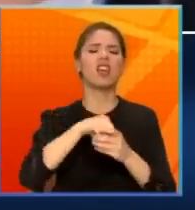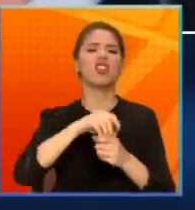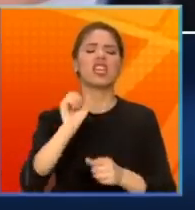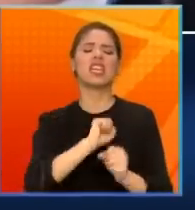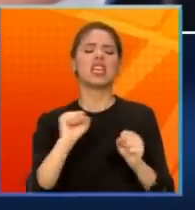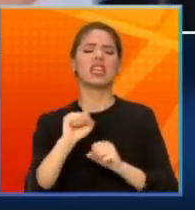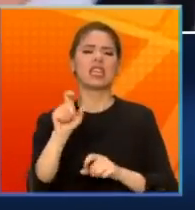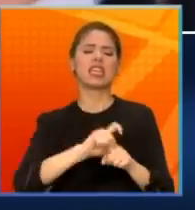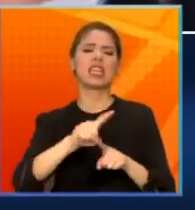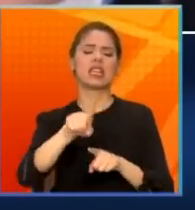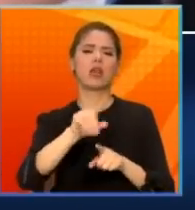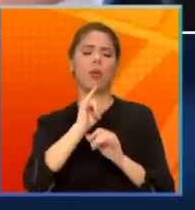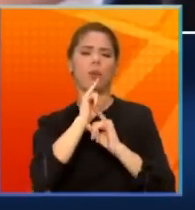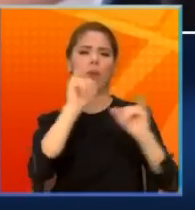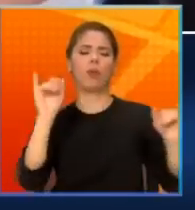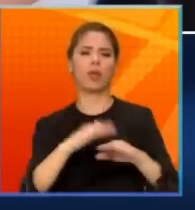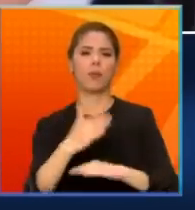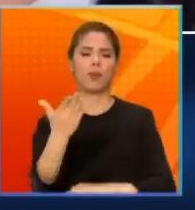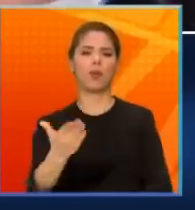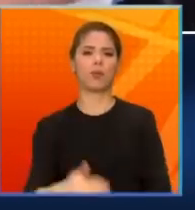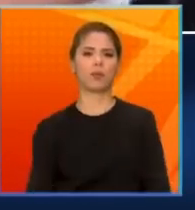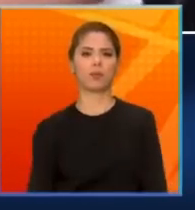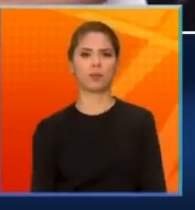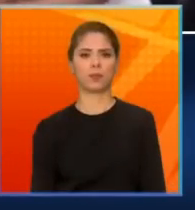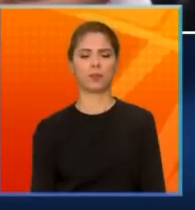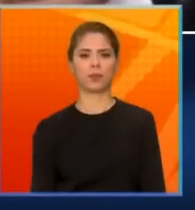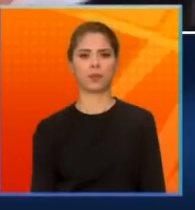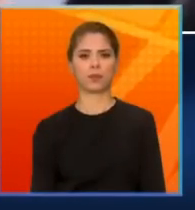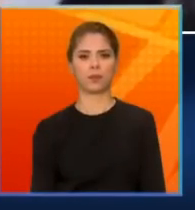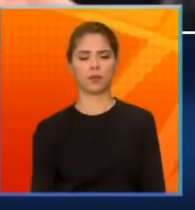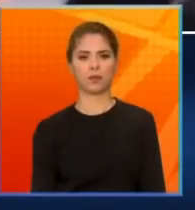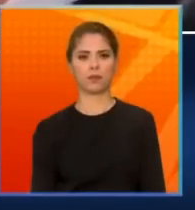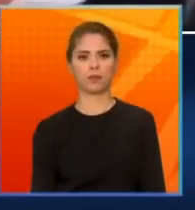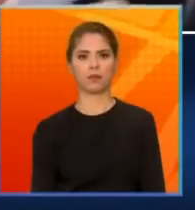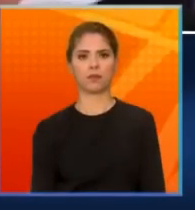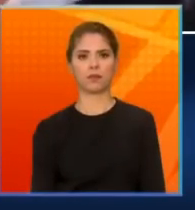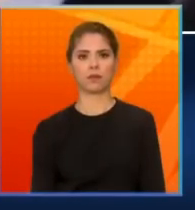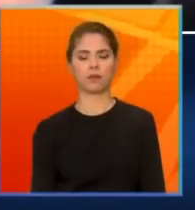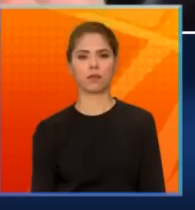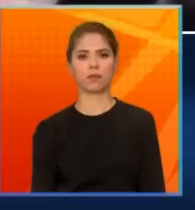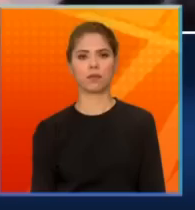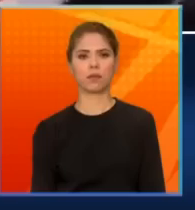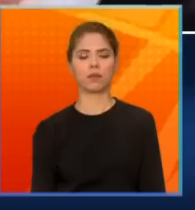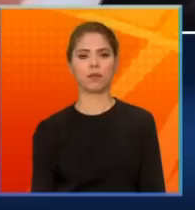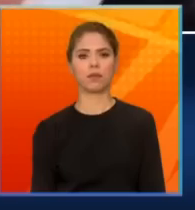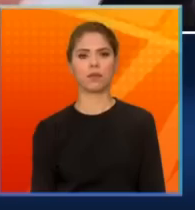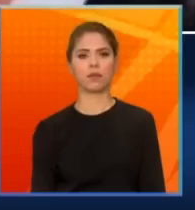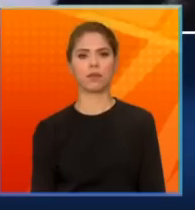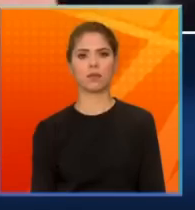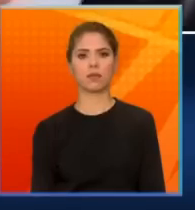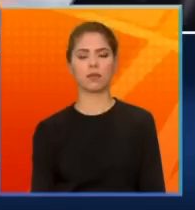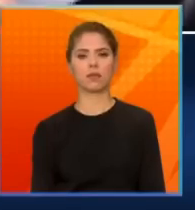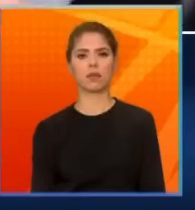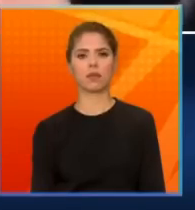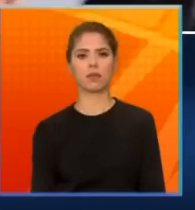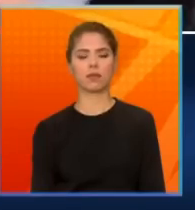andrà tutto bene se ogni giorno tantissime persone escono per andare a comprare le sigarette? Come andrà tutto bene se la gente va e viene dal benzinaio?